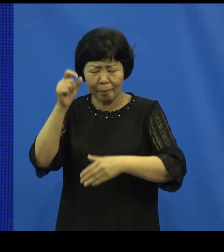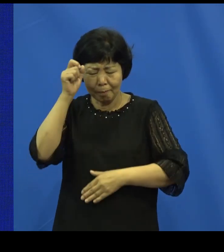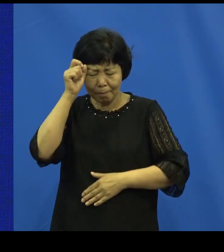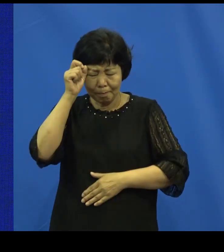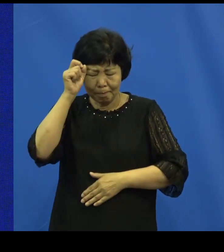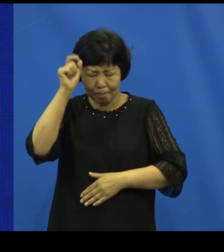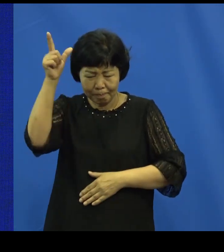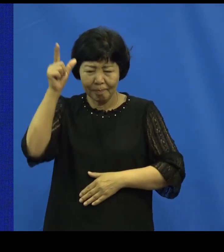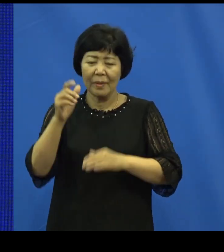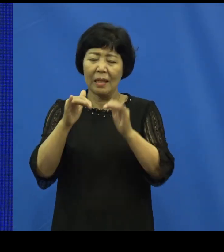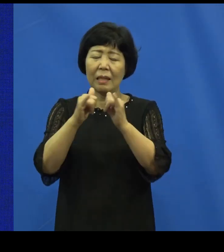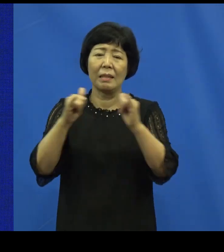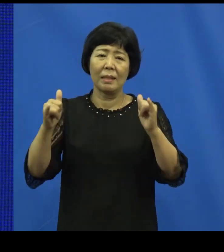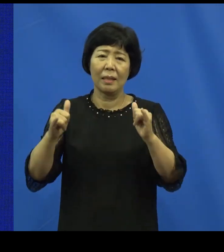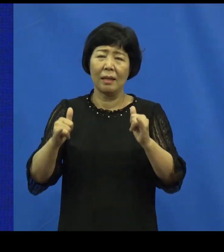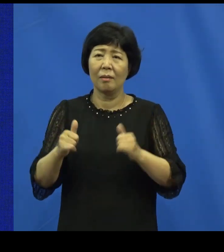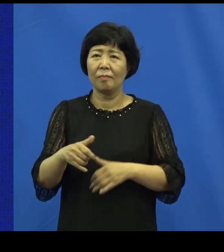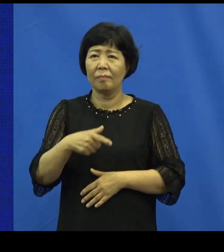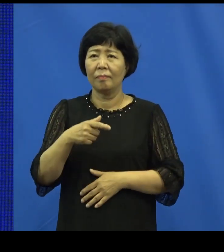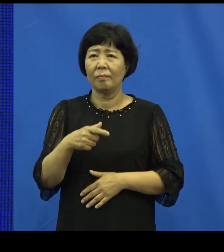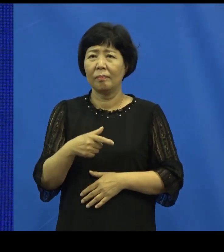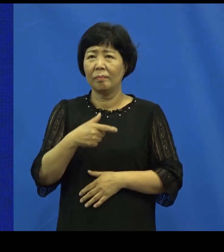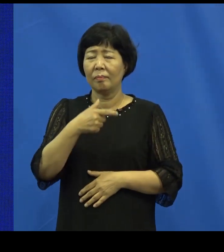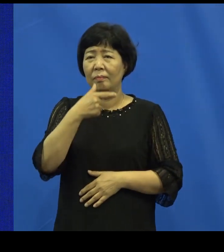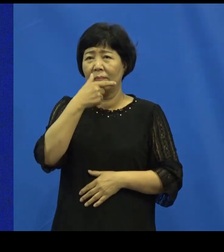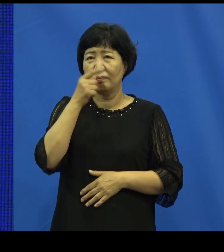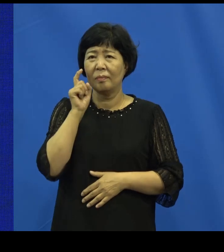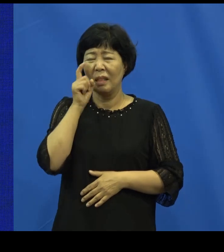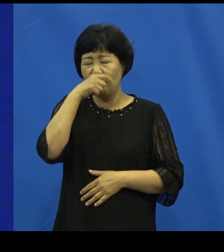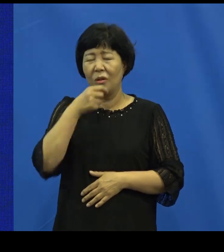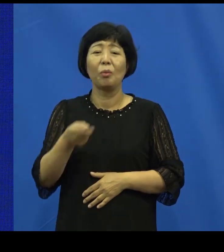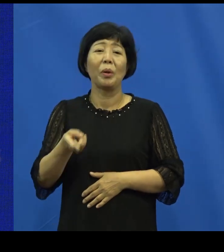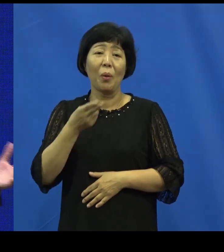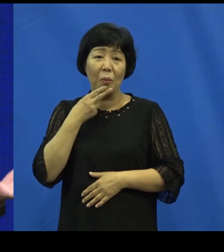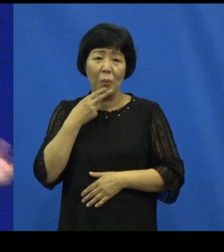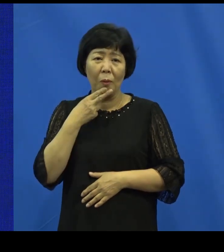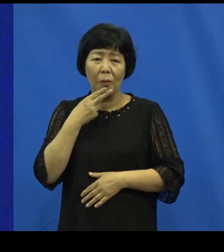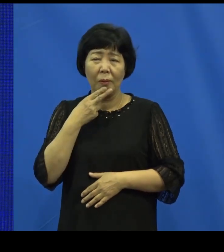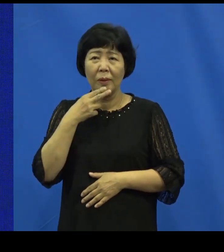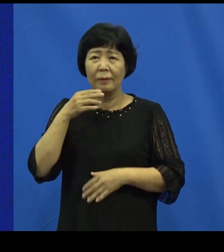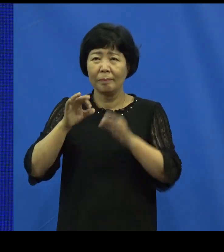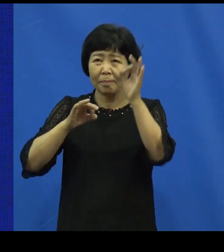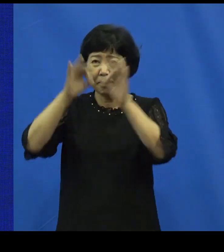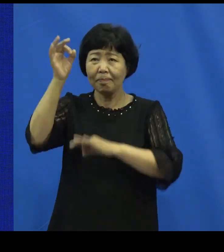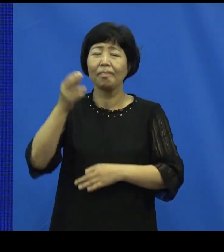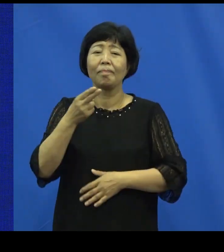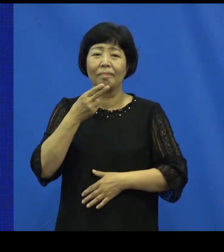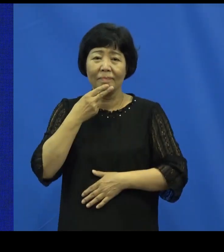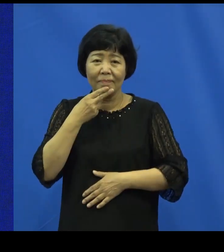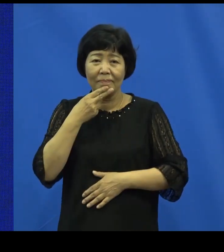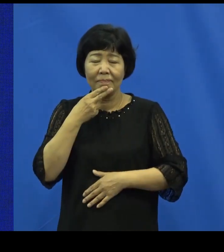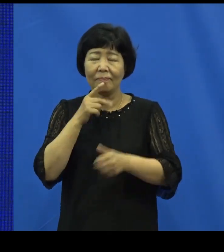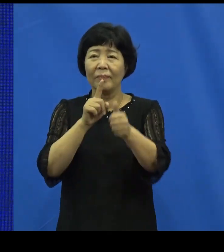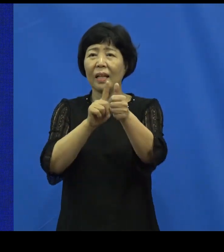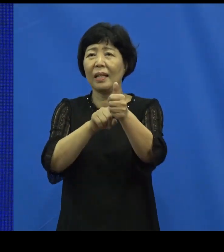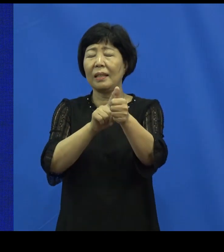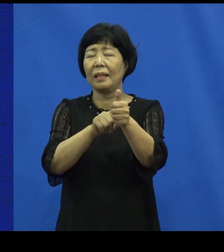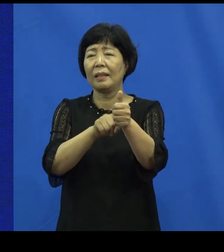없는, 그래서 자기의 아이덴티티를 지켜내고 그 두려움이 엄습하는 공격 앞에서 두려워하지